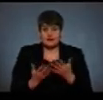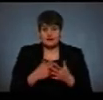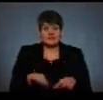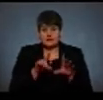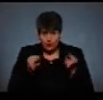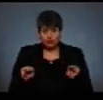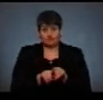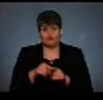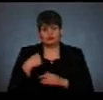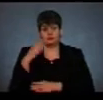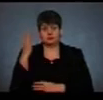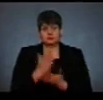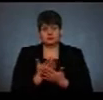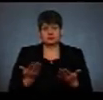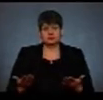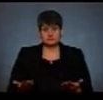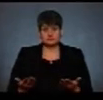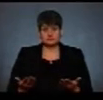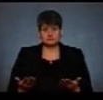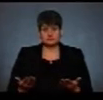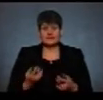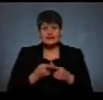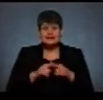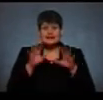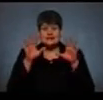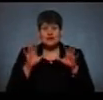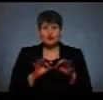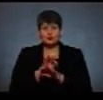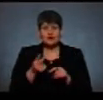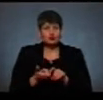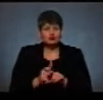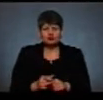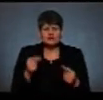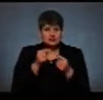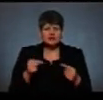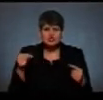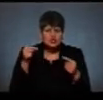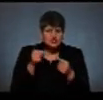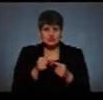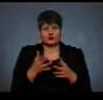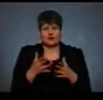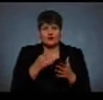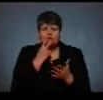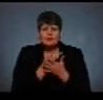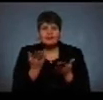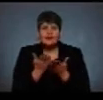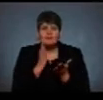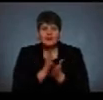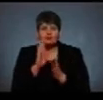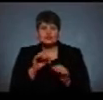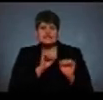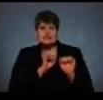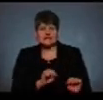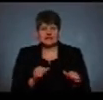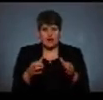одно поставив на голосування. Цей законопроект дуже чітко регламентує те, яким чином має бути захищена